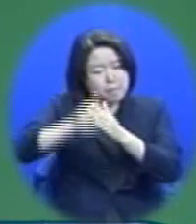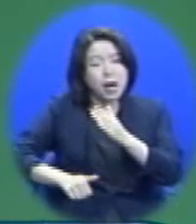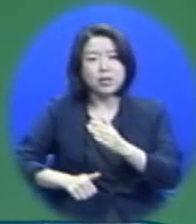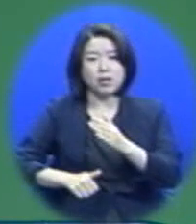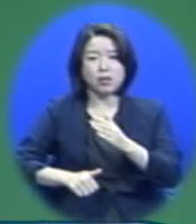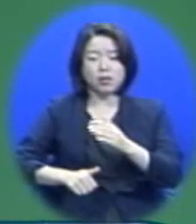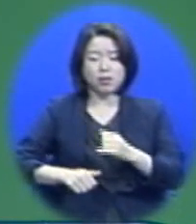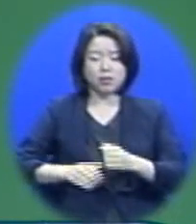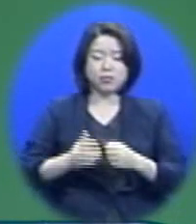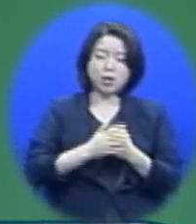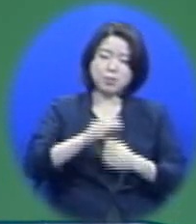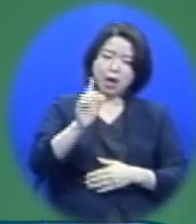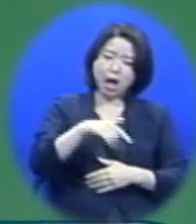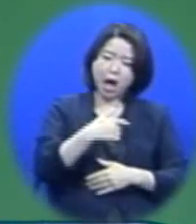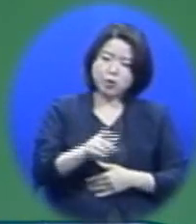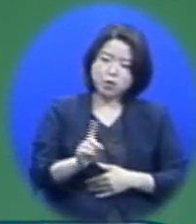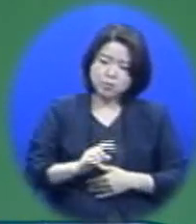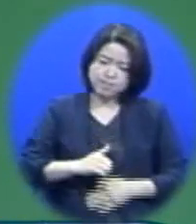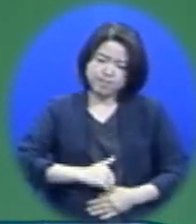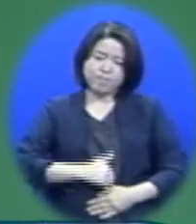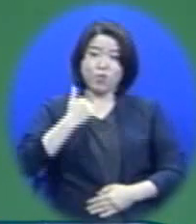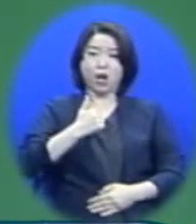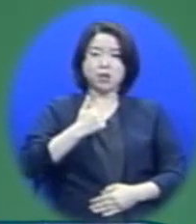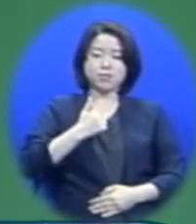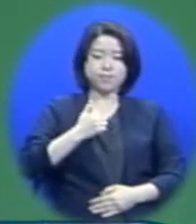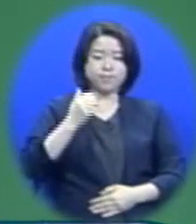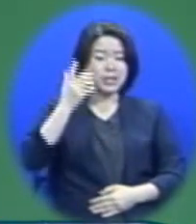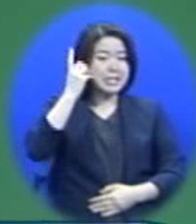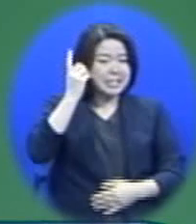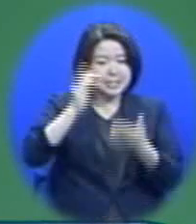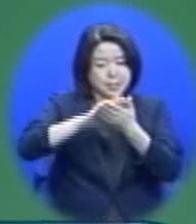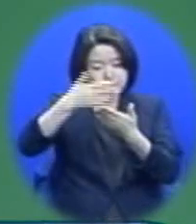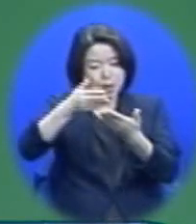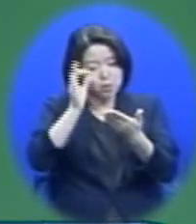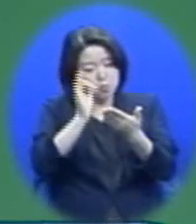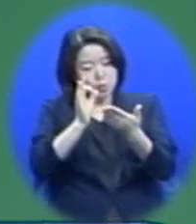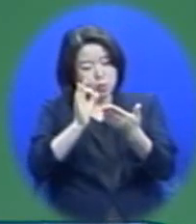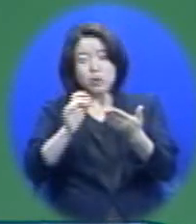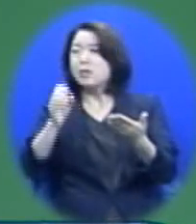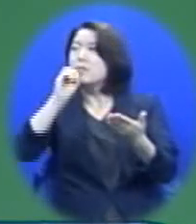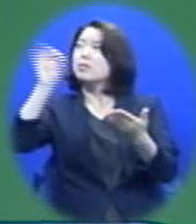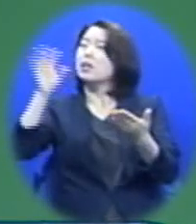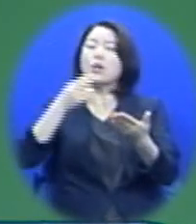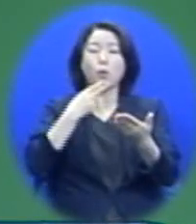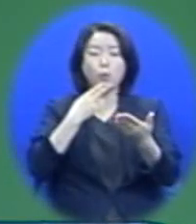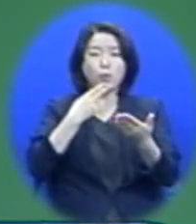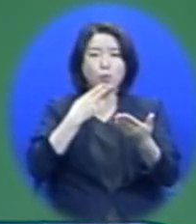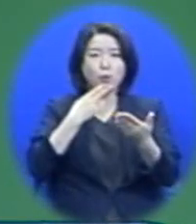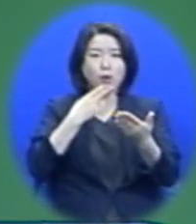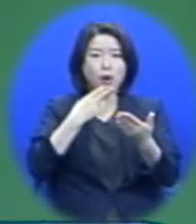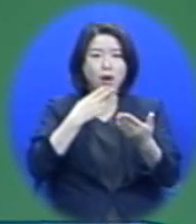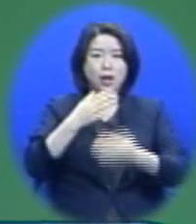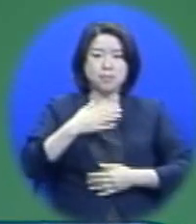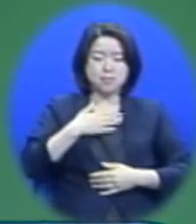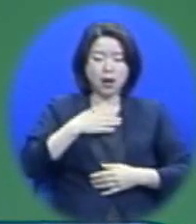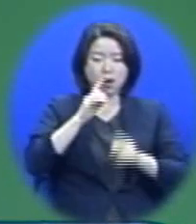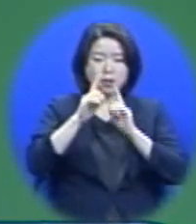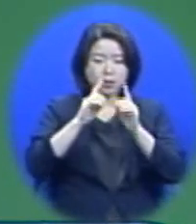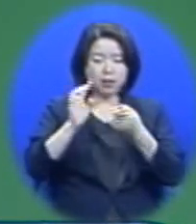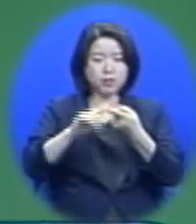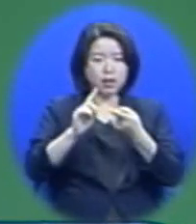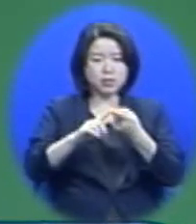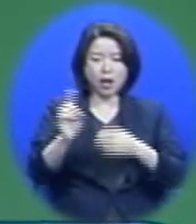너무 화가 치밀어 올랐어요. 휴대폰만 들여다보고 대꾸도 안 하고 말에 대해서 아무 반응도